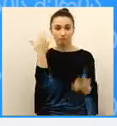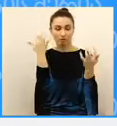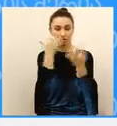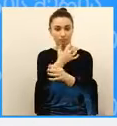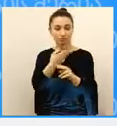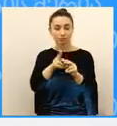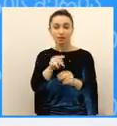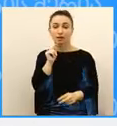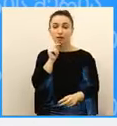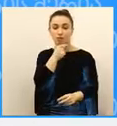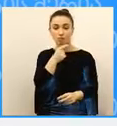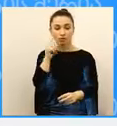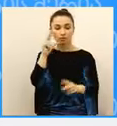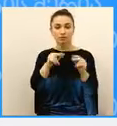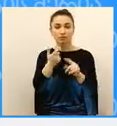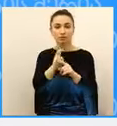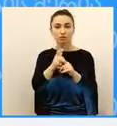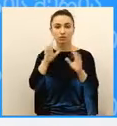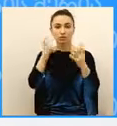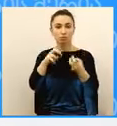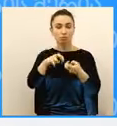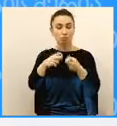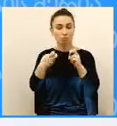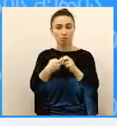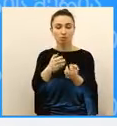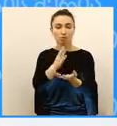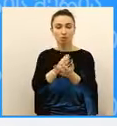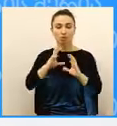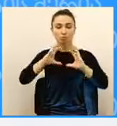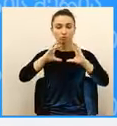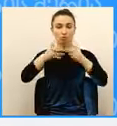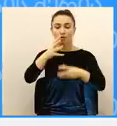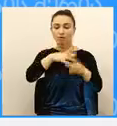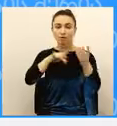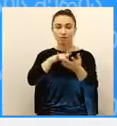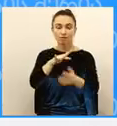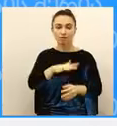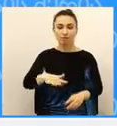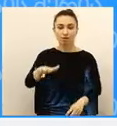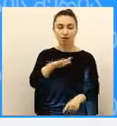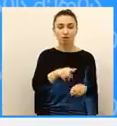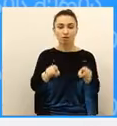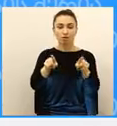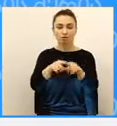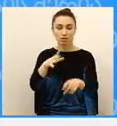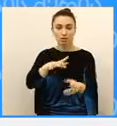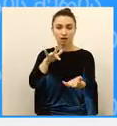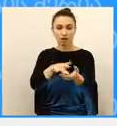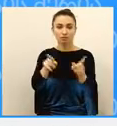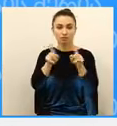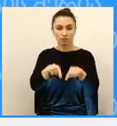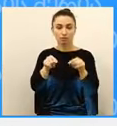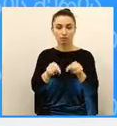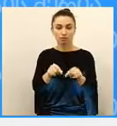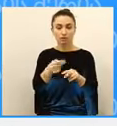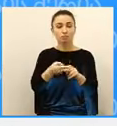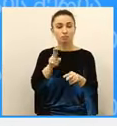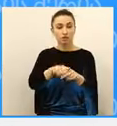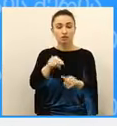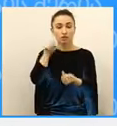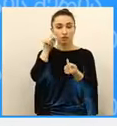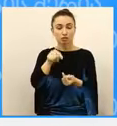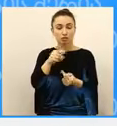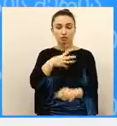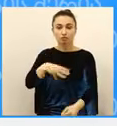და ეკონომიკური თვალსაზრისით სერიოზული პრობლემები შექმნა მსოფლიოს ყველა ქვეყანაში და მათ შორის საქართველოშიც